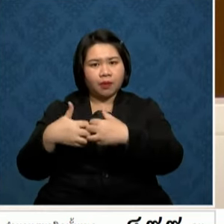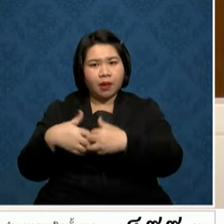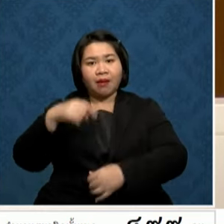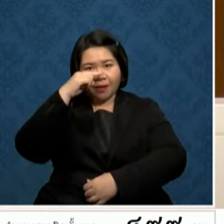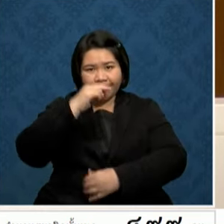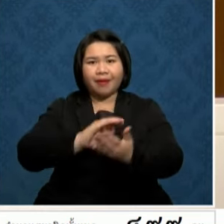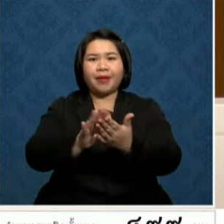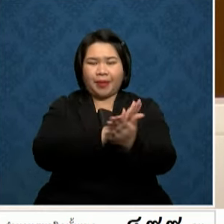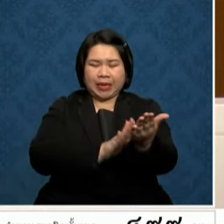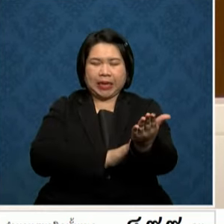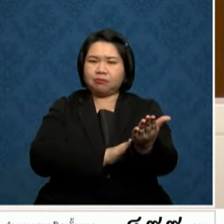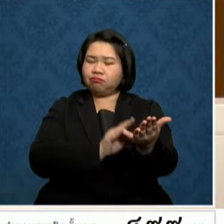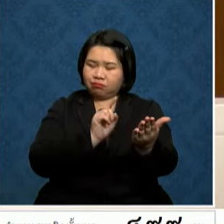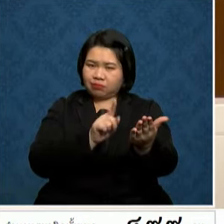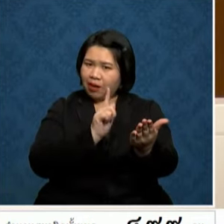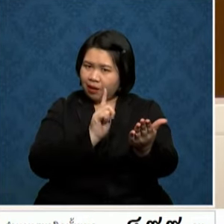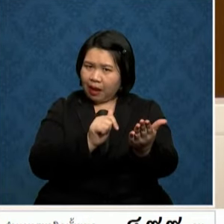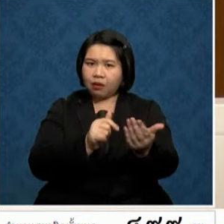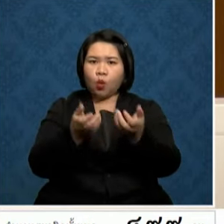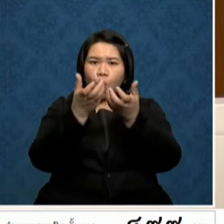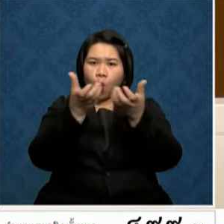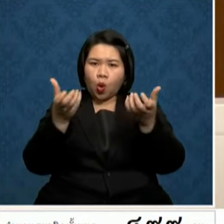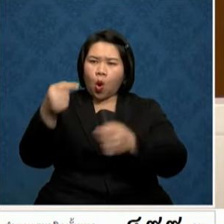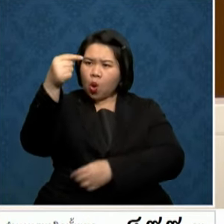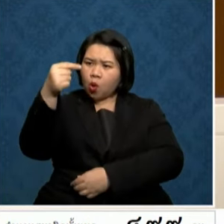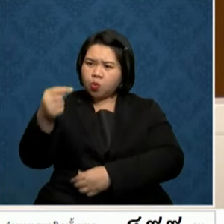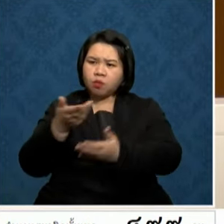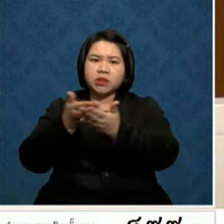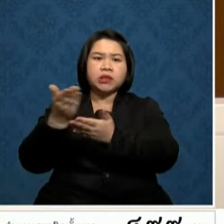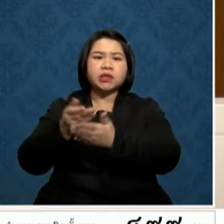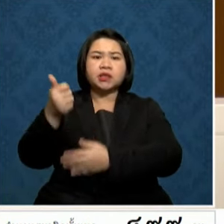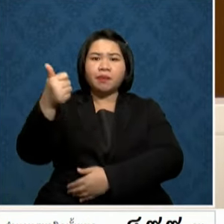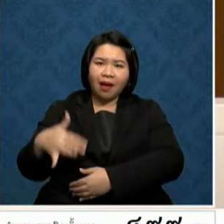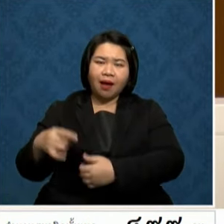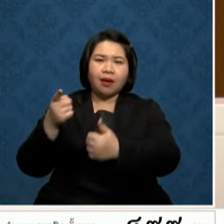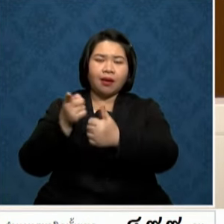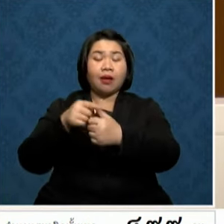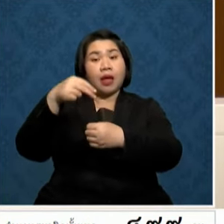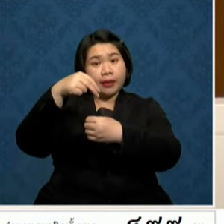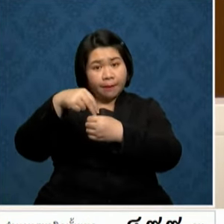เทศเป็หักนะครับสินค้าที่โนตัดออกเกืบทงสิ้นนะคร